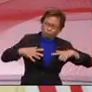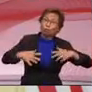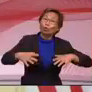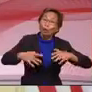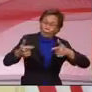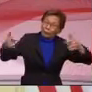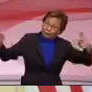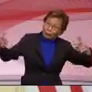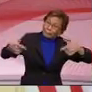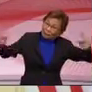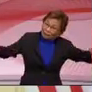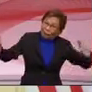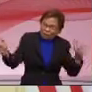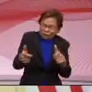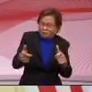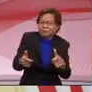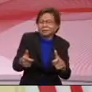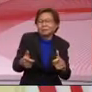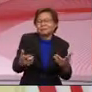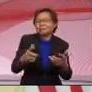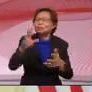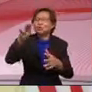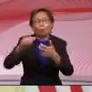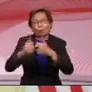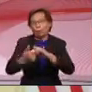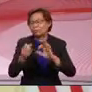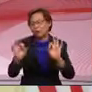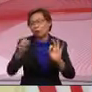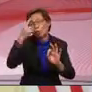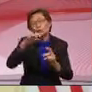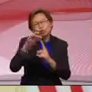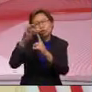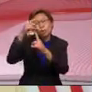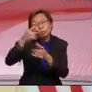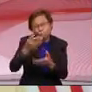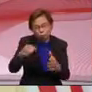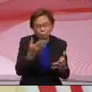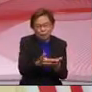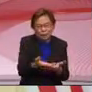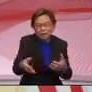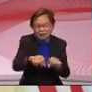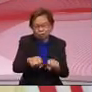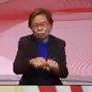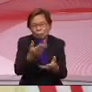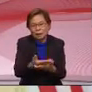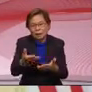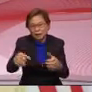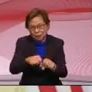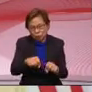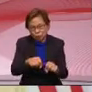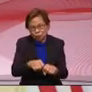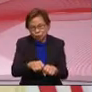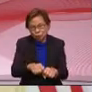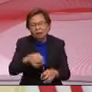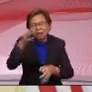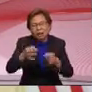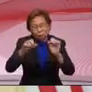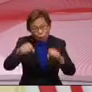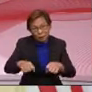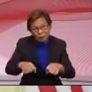boleh benarkan. Jadi tak timbul isu. Cuma untuk kasut, nak membeli kasut, kita galakkan kalau